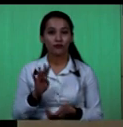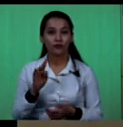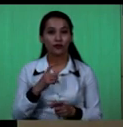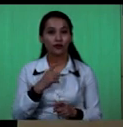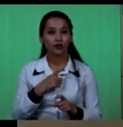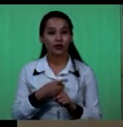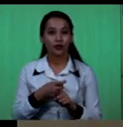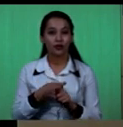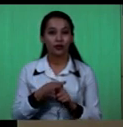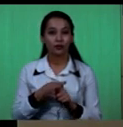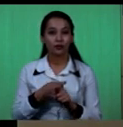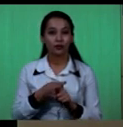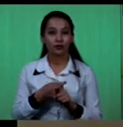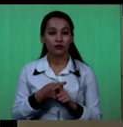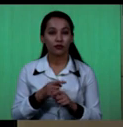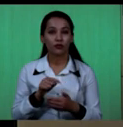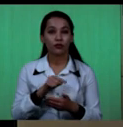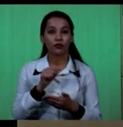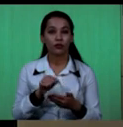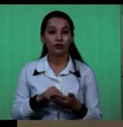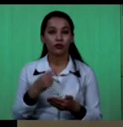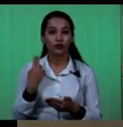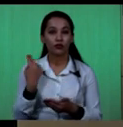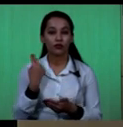4-chi tenglamamizda esa noma'lum son